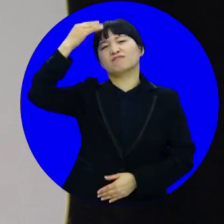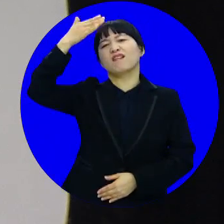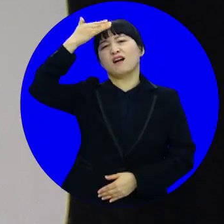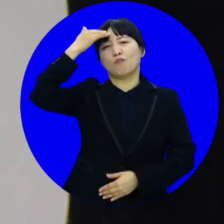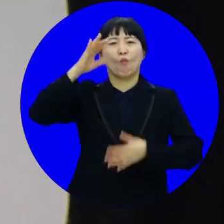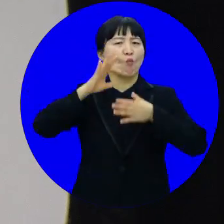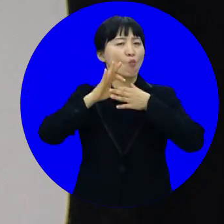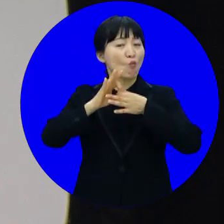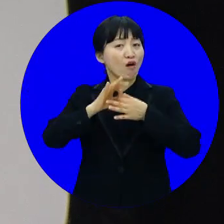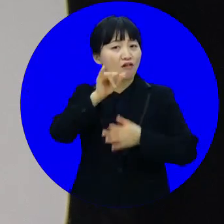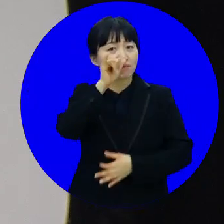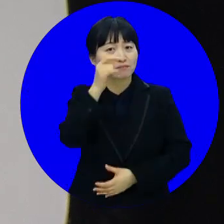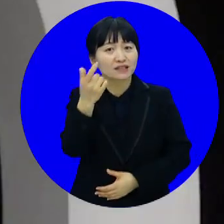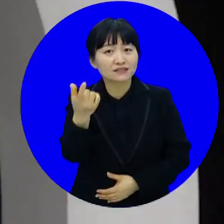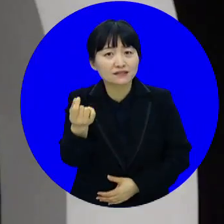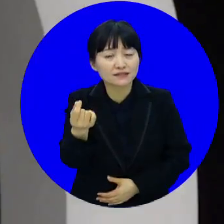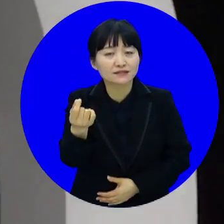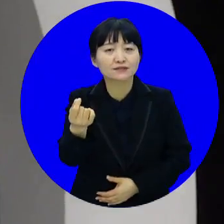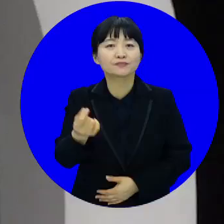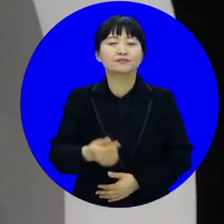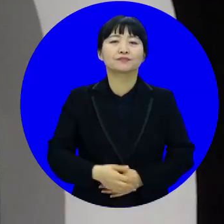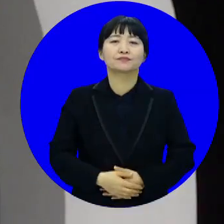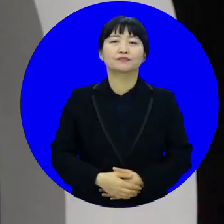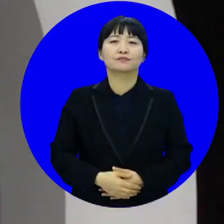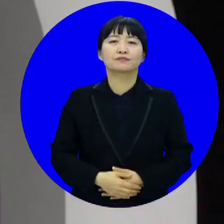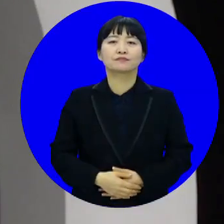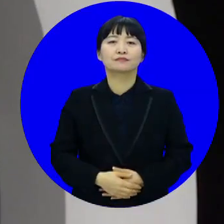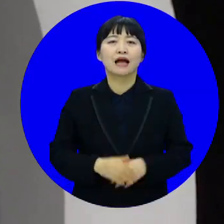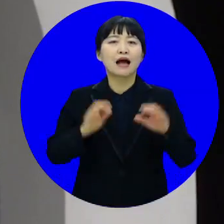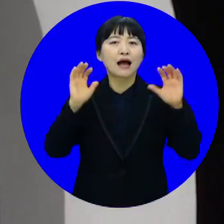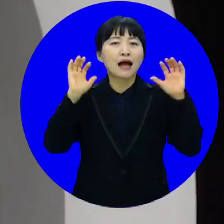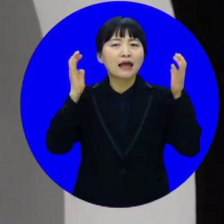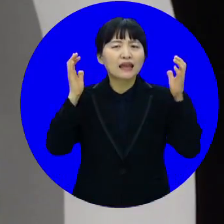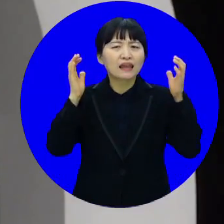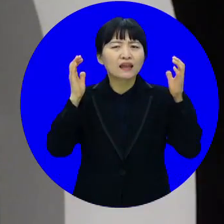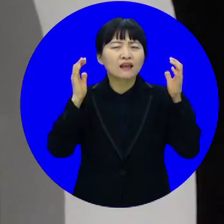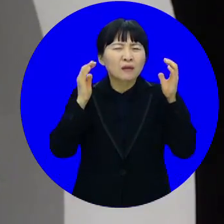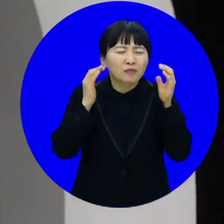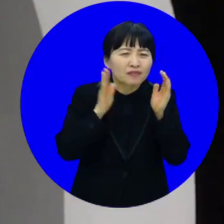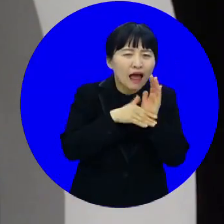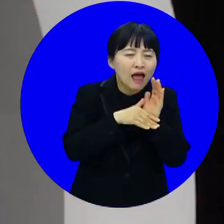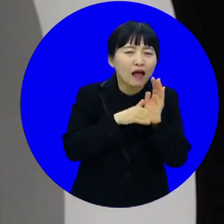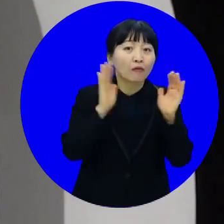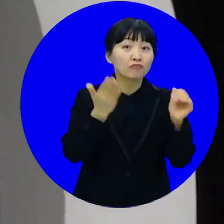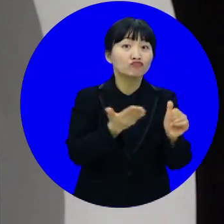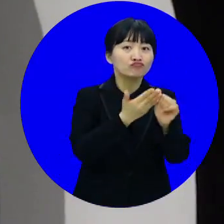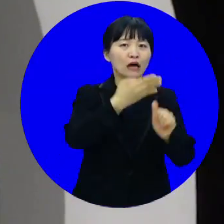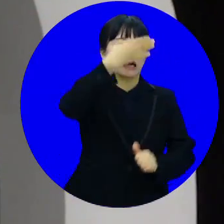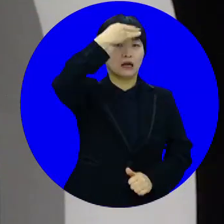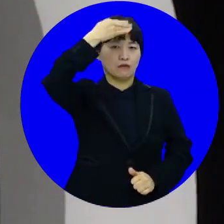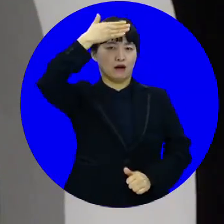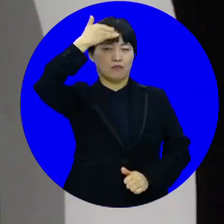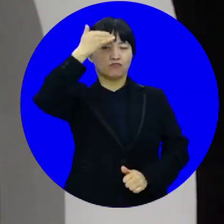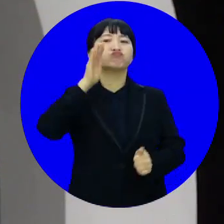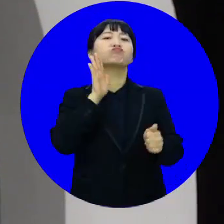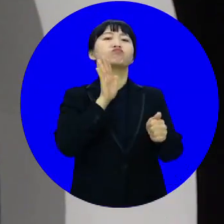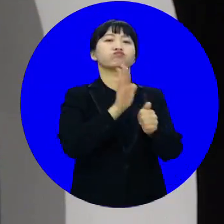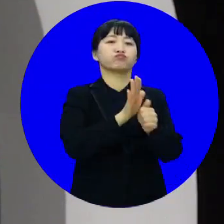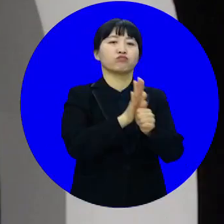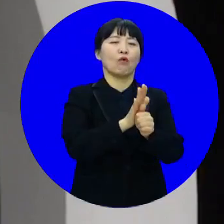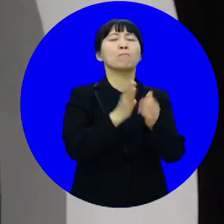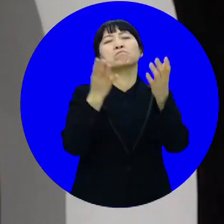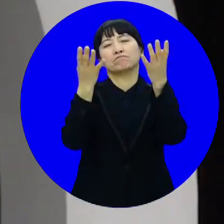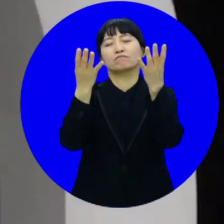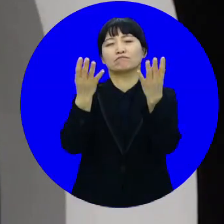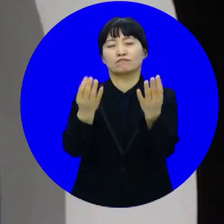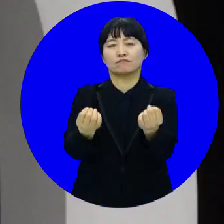조부모님들하고 연관된 것들이 있다면서요. 그렇죠. 예, 아이가 어린 경우에는 아이 양육을 할머니, 할아버지가 도와주시는 경우가